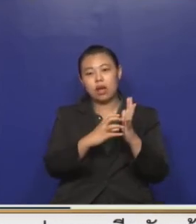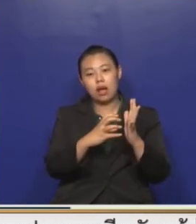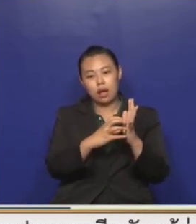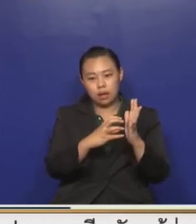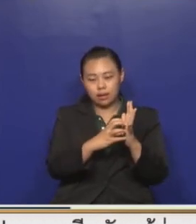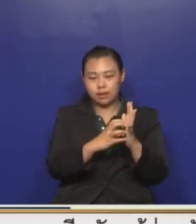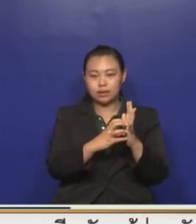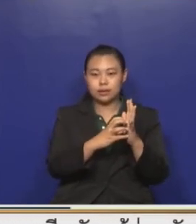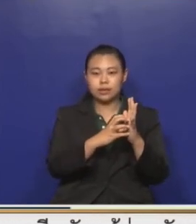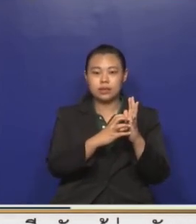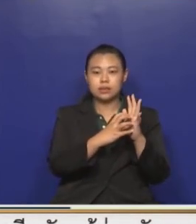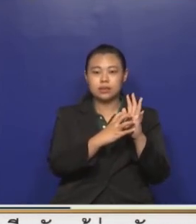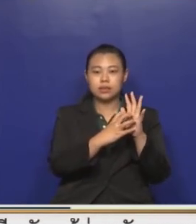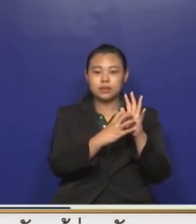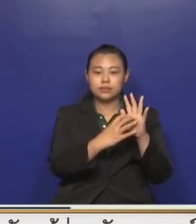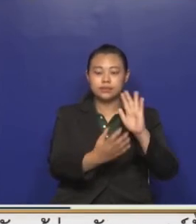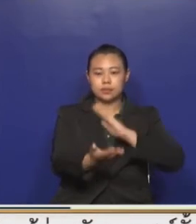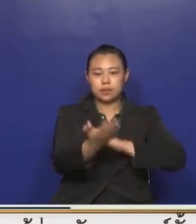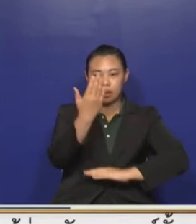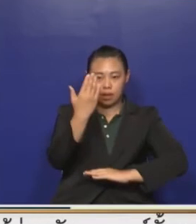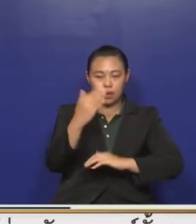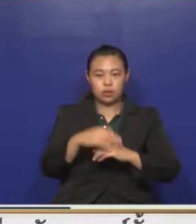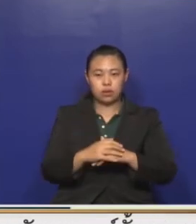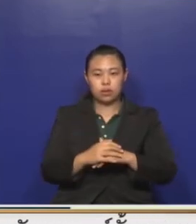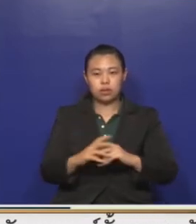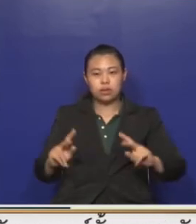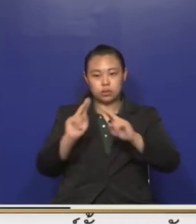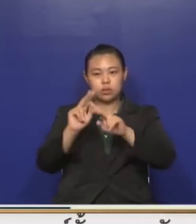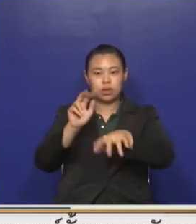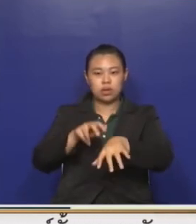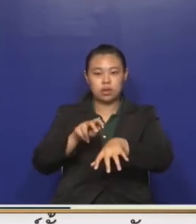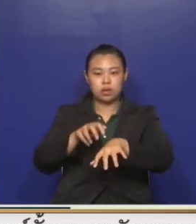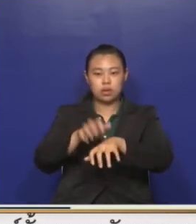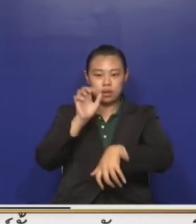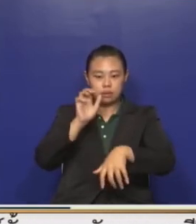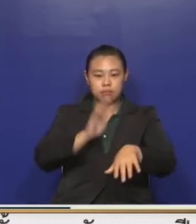นทางกระทวงก็จะกําชบไปทกระทมัดไทยสิ